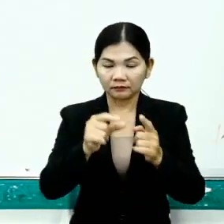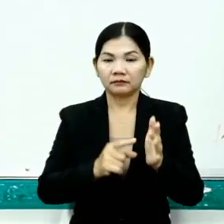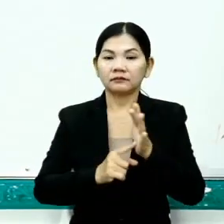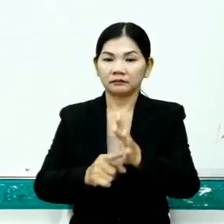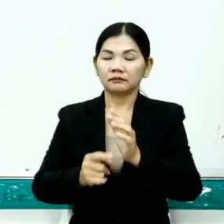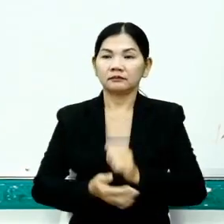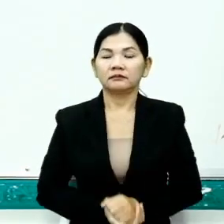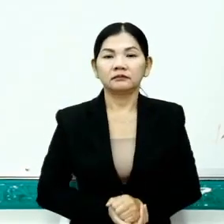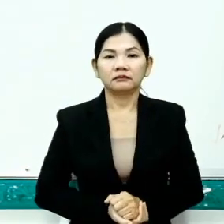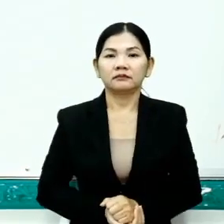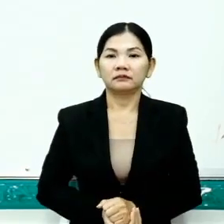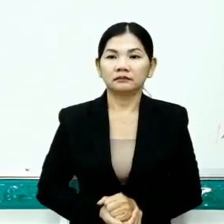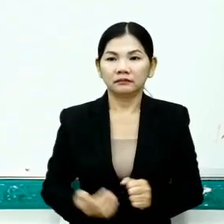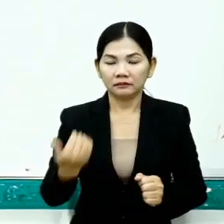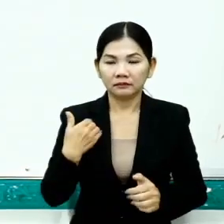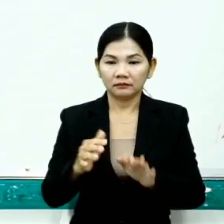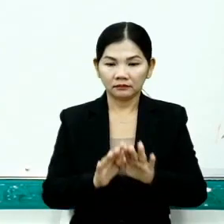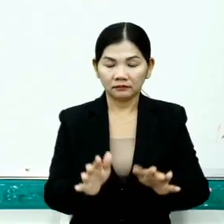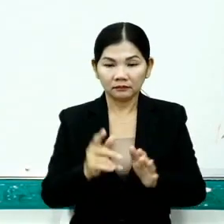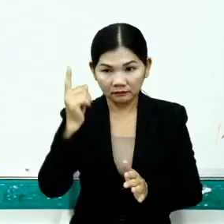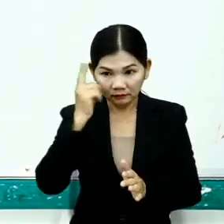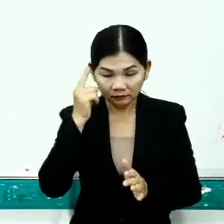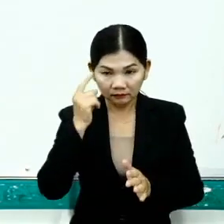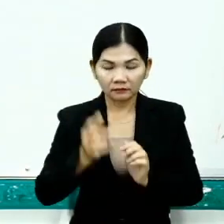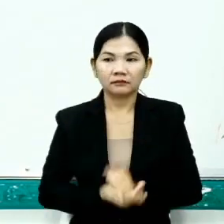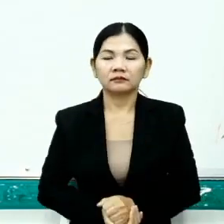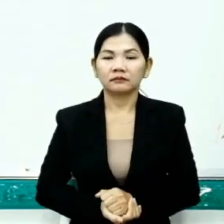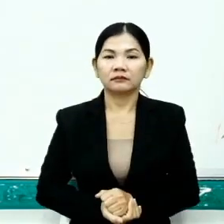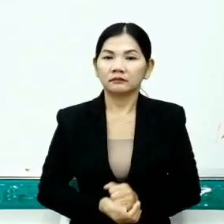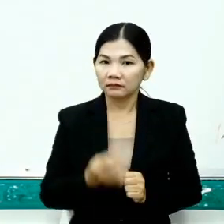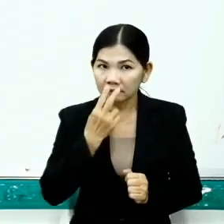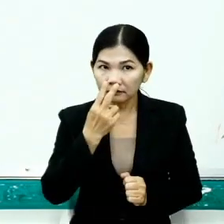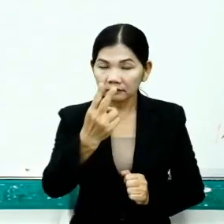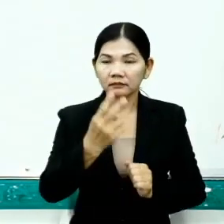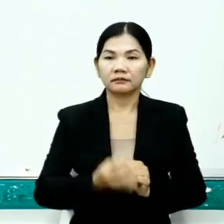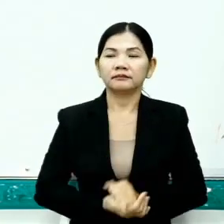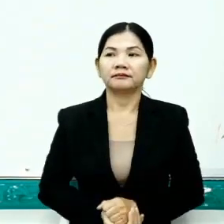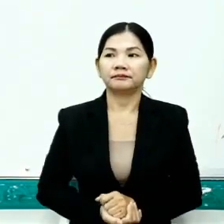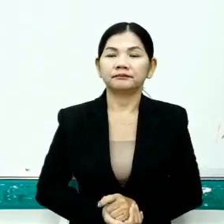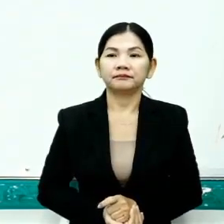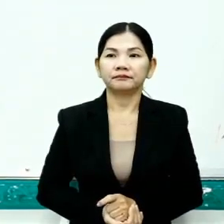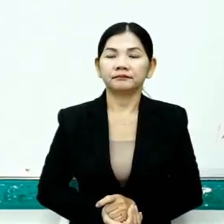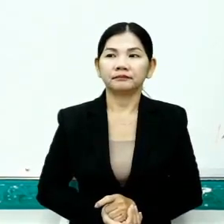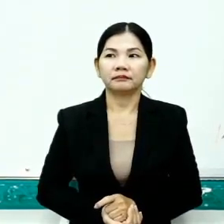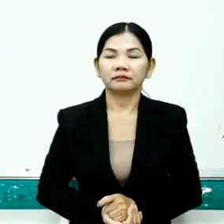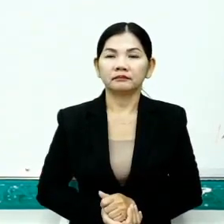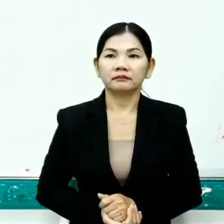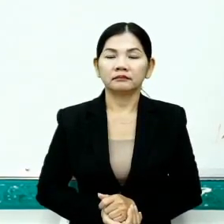một bằng hành con đầm bay ở con dồn này tiếng ở khía mưa mặc này khiên